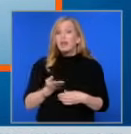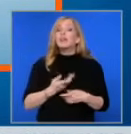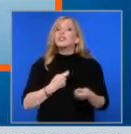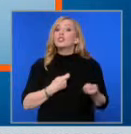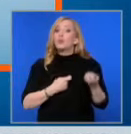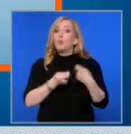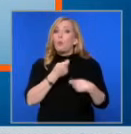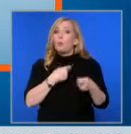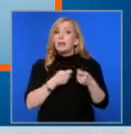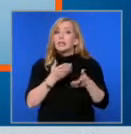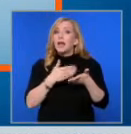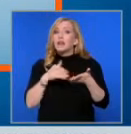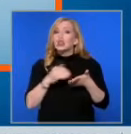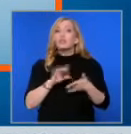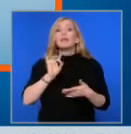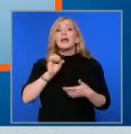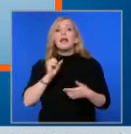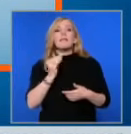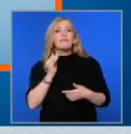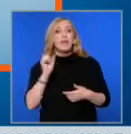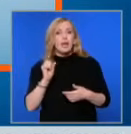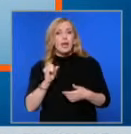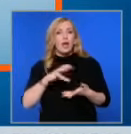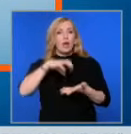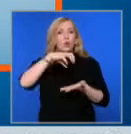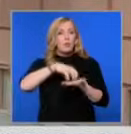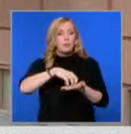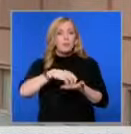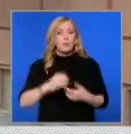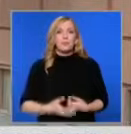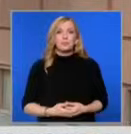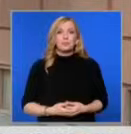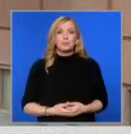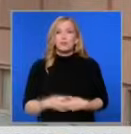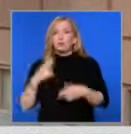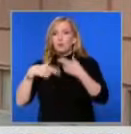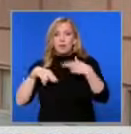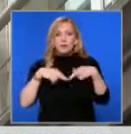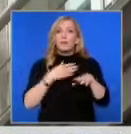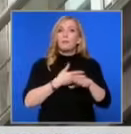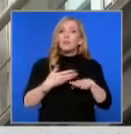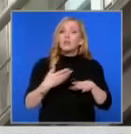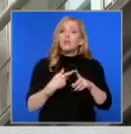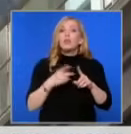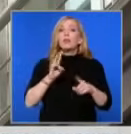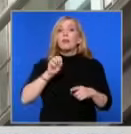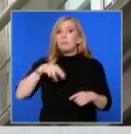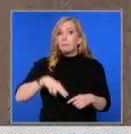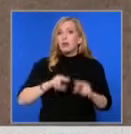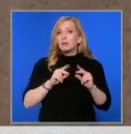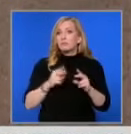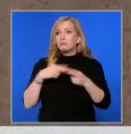част от немската Реве Груп, един от европейските лидери в търговията и туризма. Проверките продължават, като от НАП съобщиха,